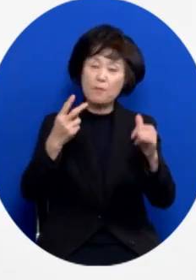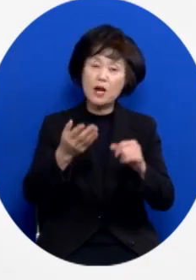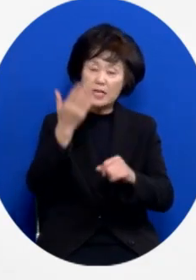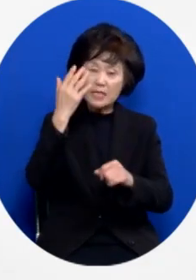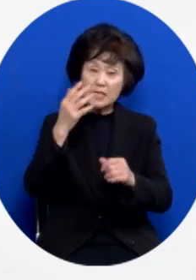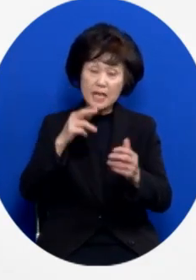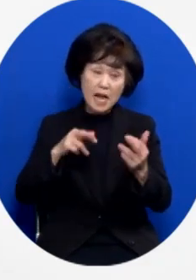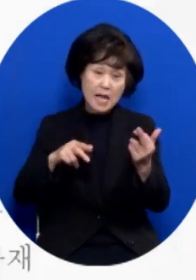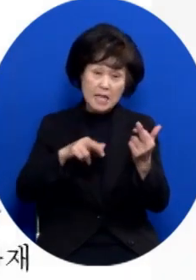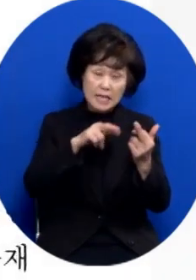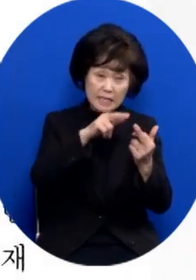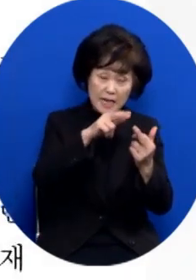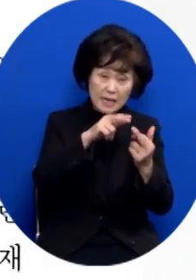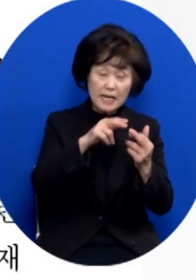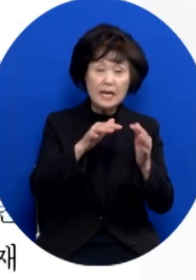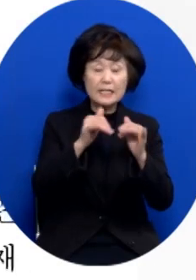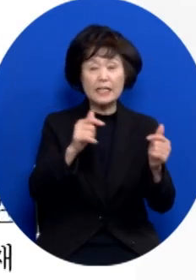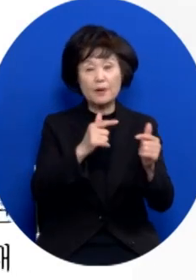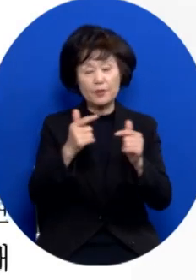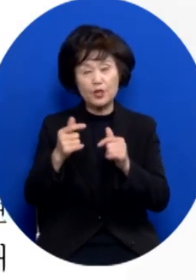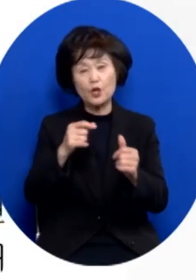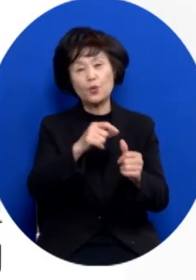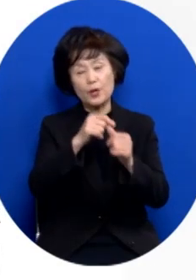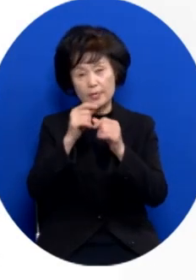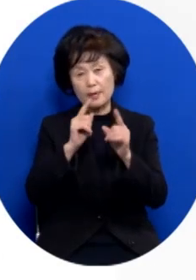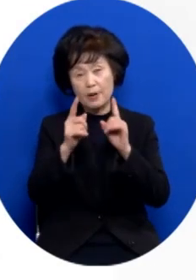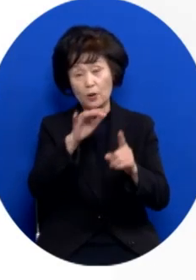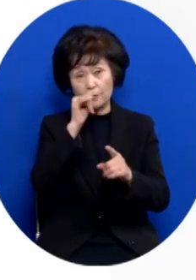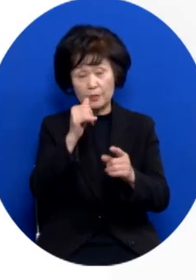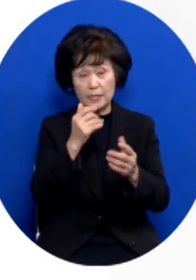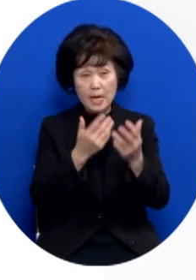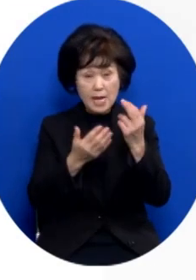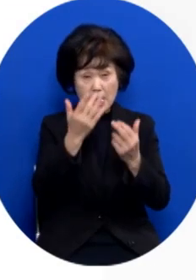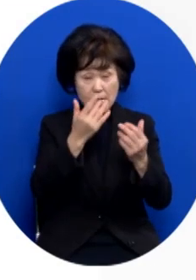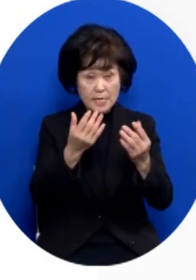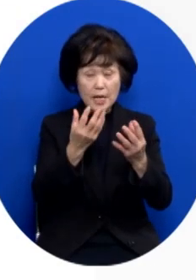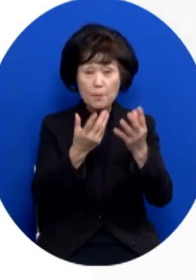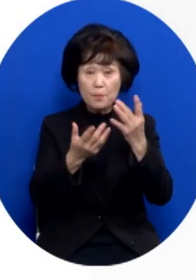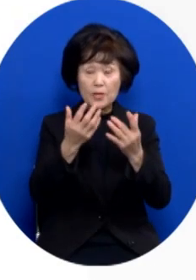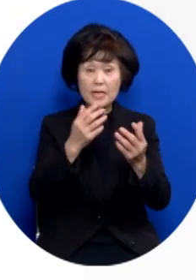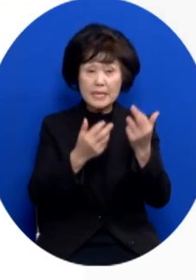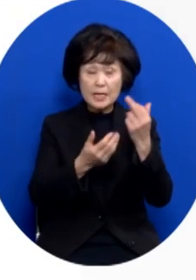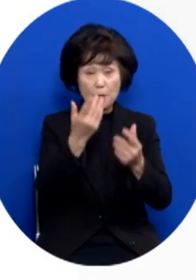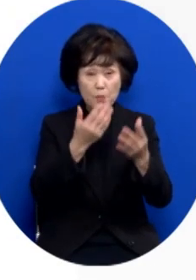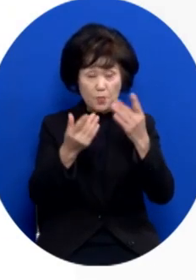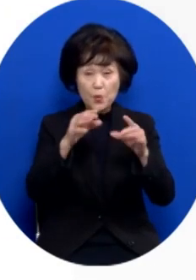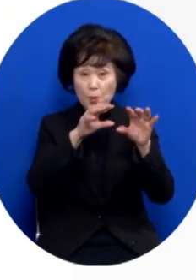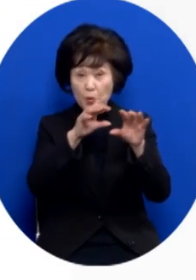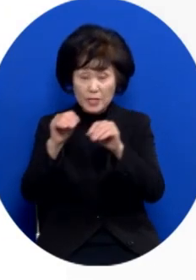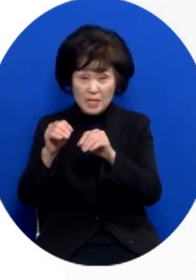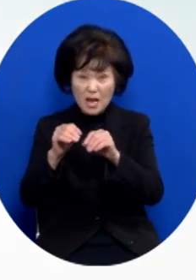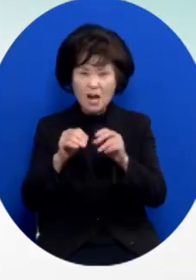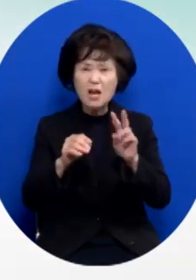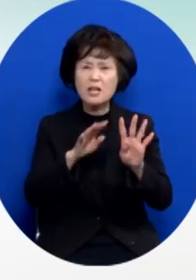응급 환자 등을 구조했다고 밝혔습니다. 이 가운데 산불 진화 출동은 2021년보다 4배 가까이